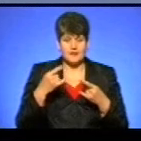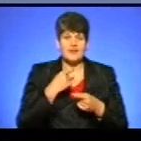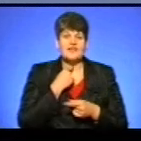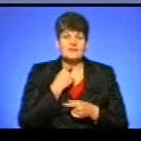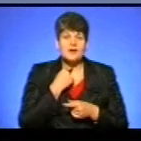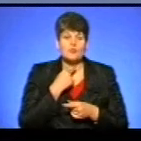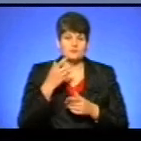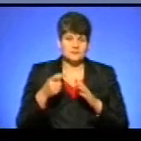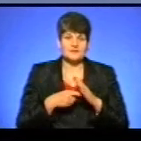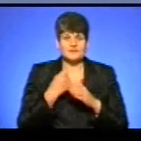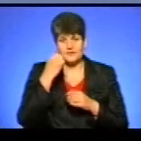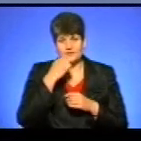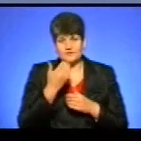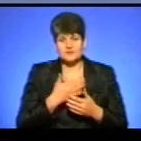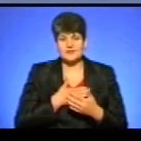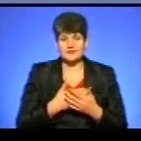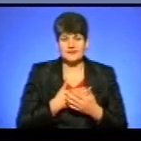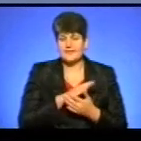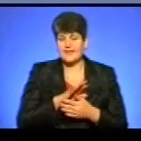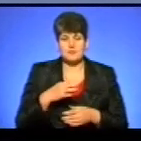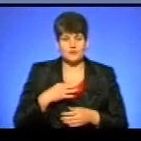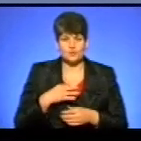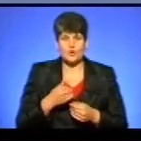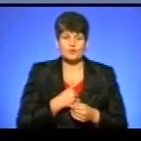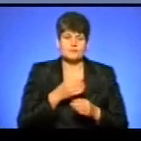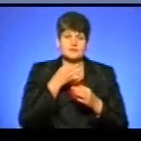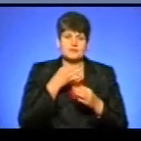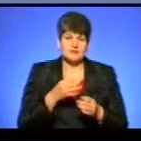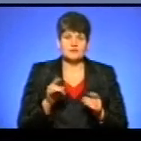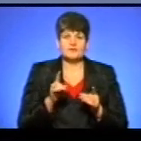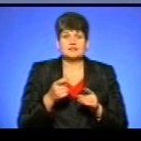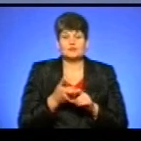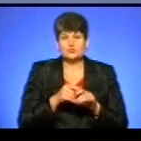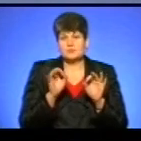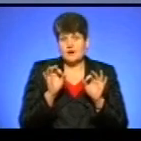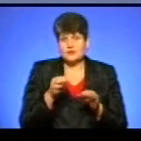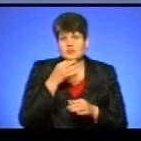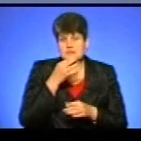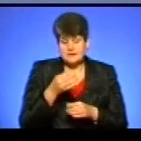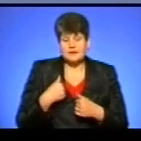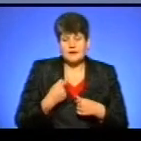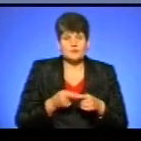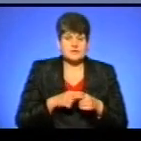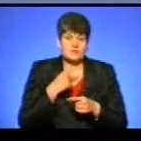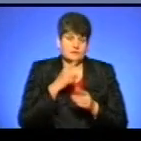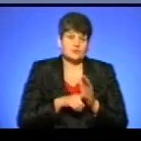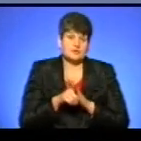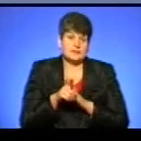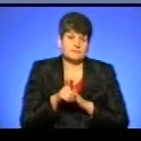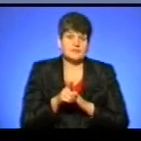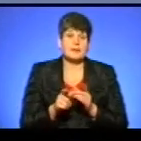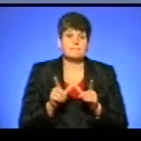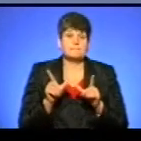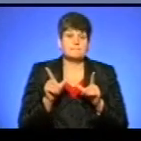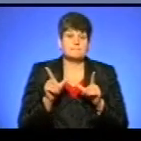голосу. Дякуємо за вашу таку активність і небайдужість. Але можу вам прокоментувати, що ви дуже правильно сказали. Я про це говорю з самого початку. Перевізники